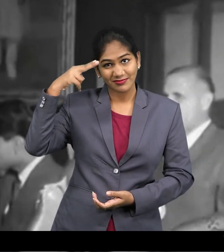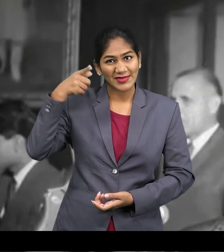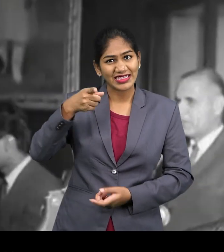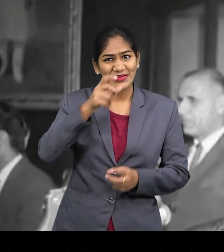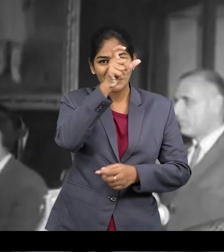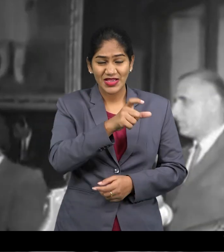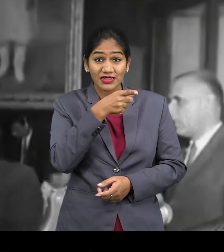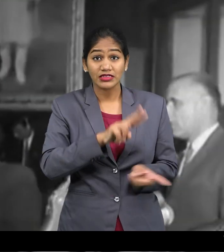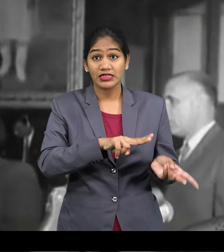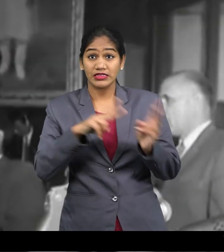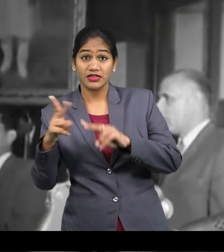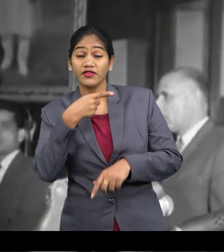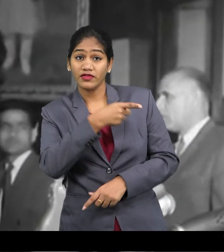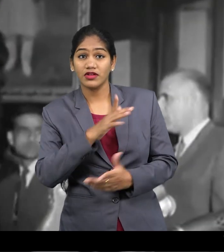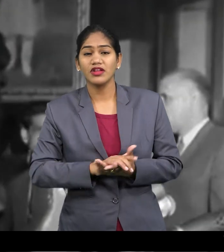इंदिरा गांधी ने